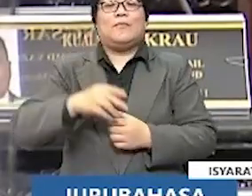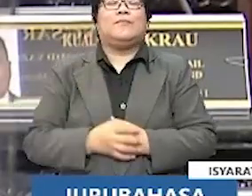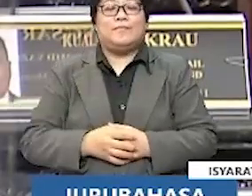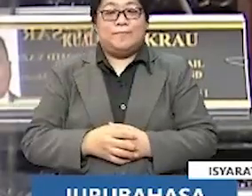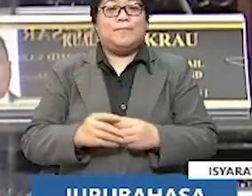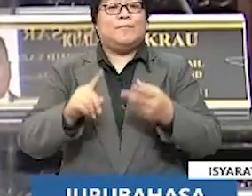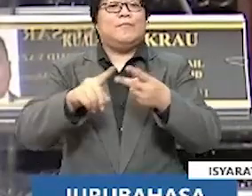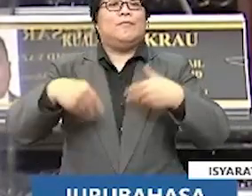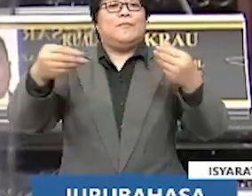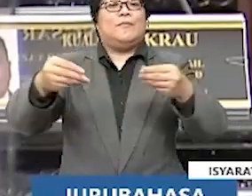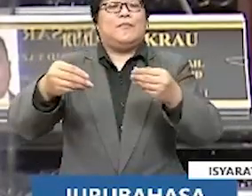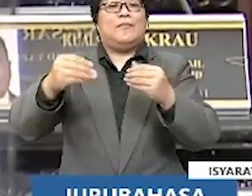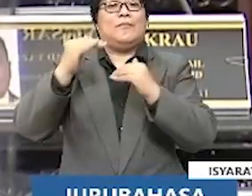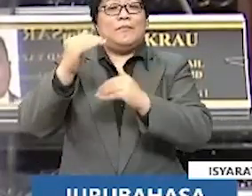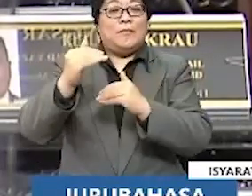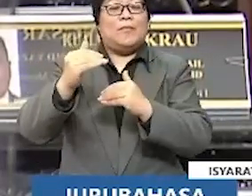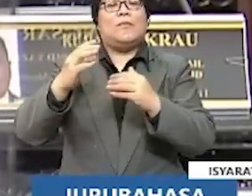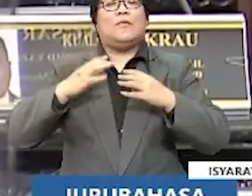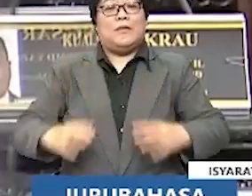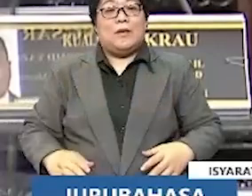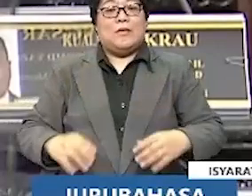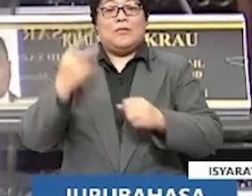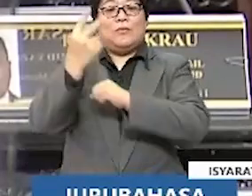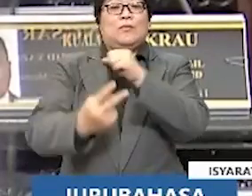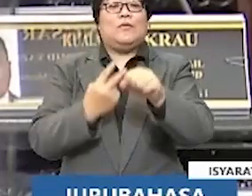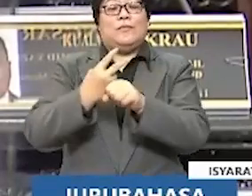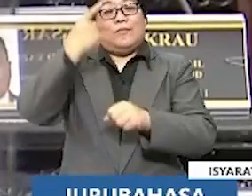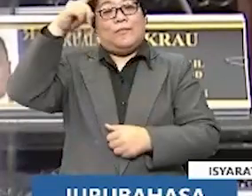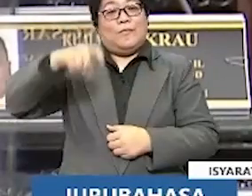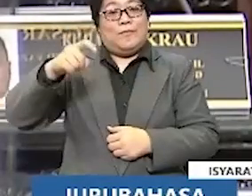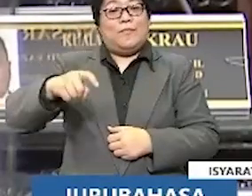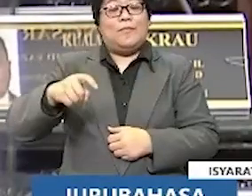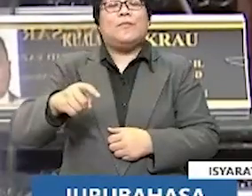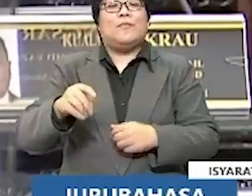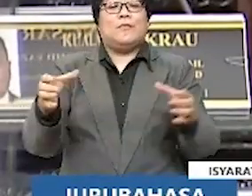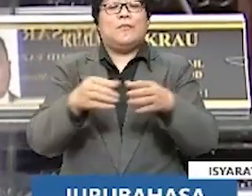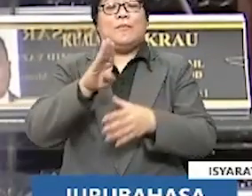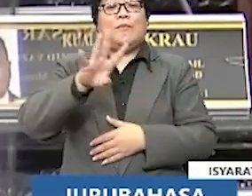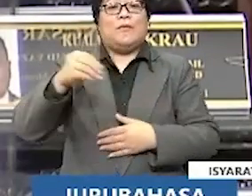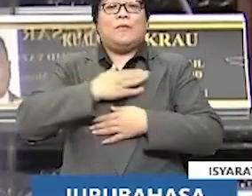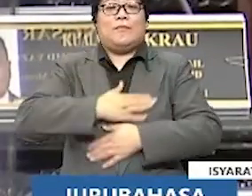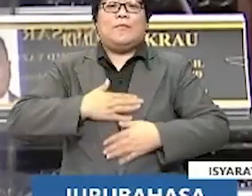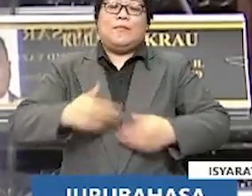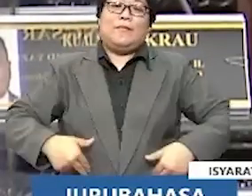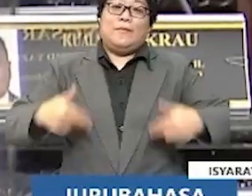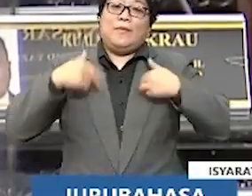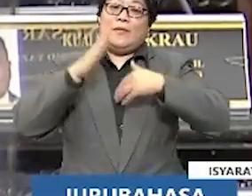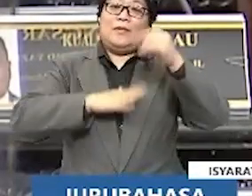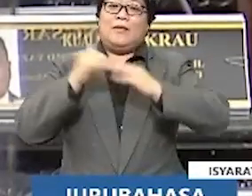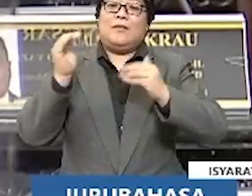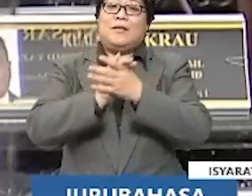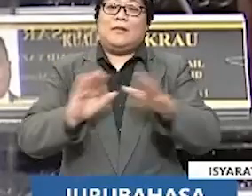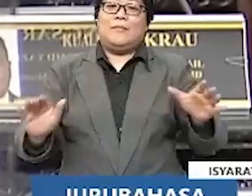memberi tempoh tanggungan kecacatan untuk tempoh 2 tahun bagi memastikan penghuni B40 menikmati kehidupan yang selesa dan